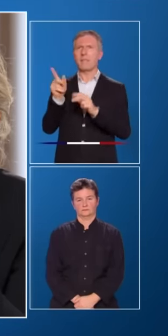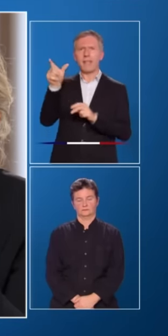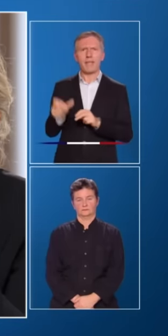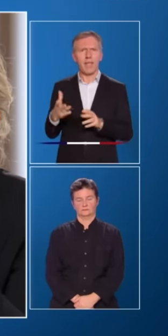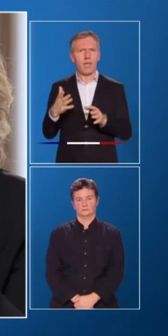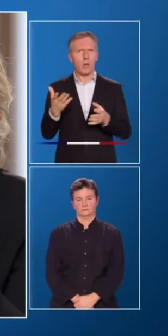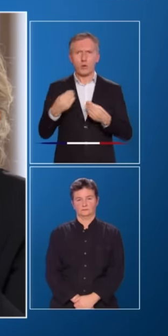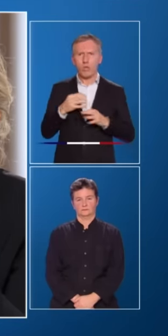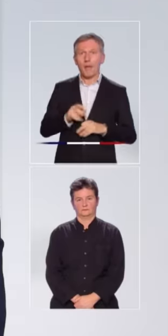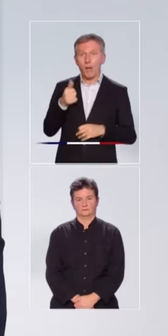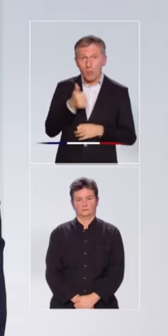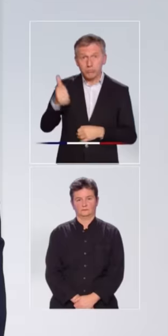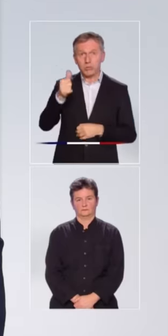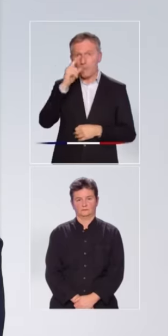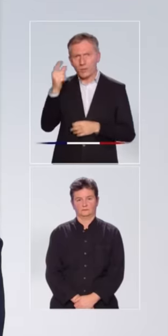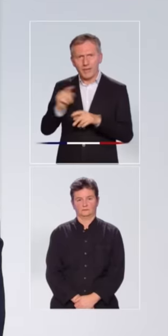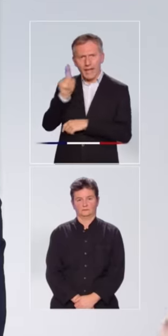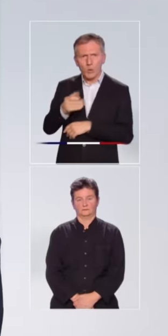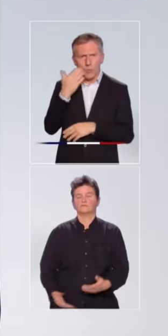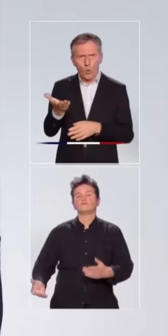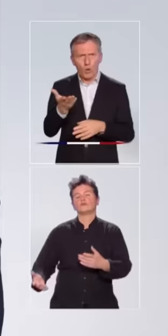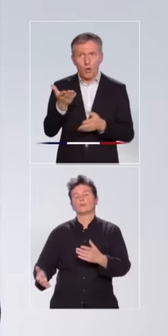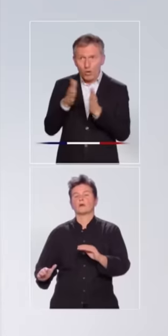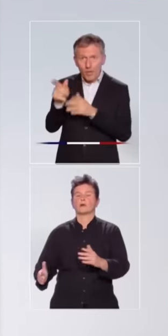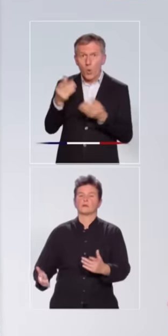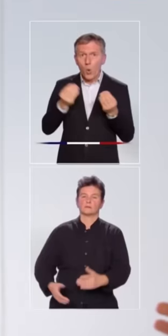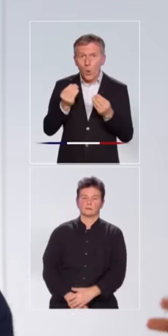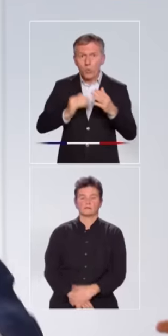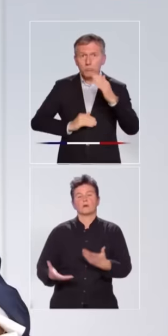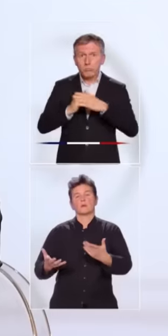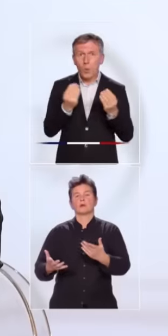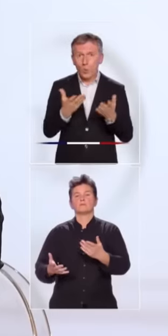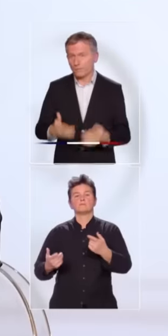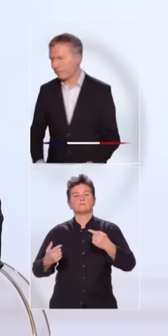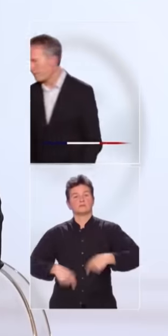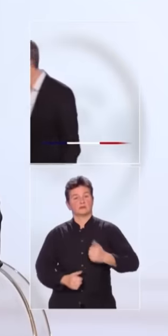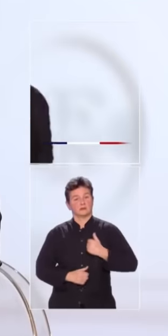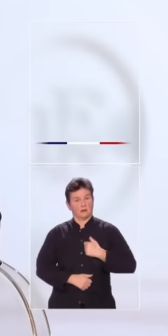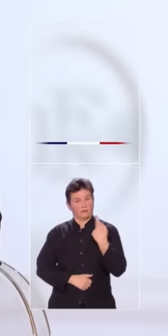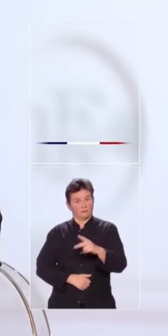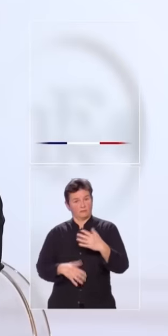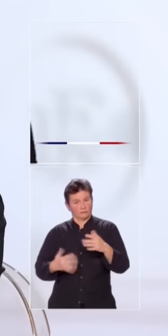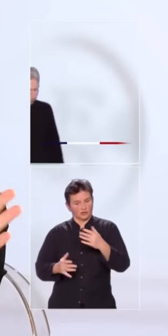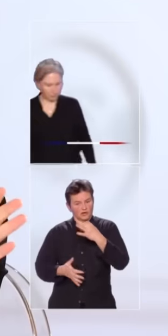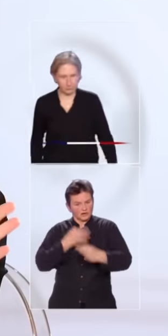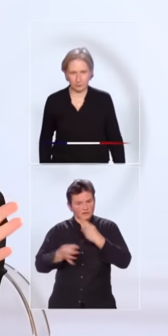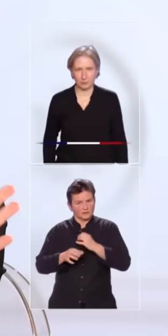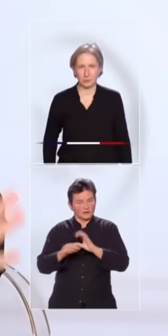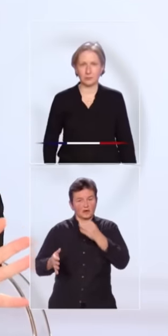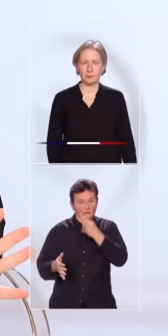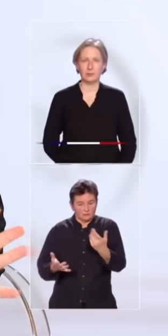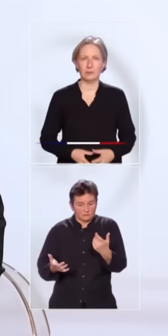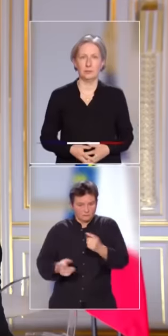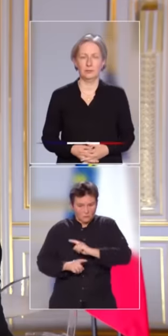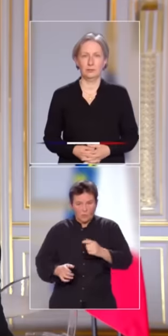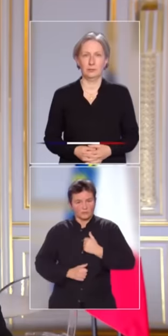pas. C'est au président Poutine qu'il faut poser cette question. Enfin, allez lui demander où sont ses lignes rouges. Votre ministre des Armées, lui, il a donné une certaine visibilité. Il a dit non, on n'en voit